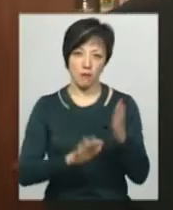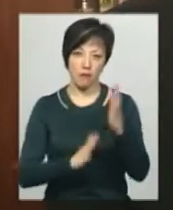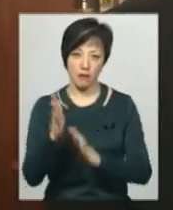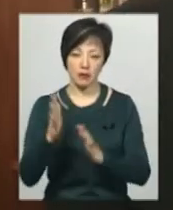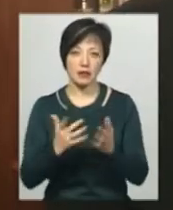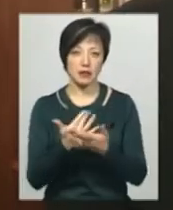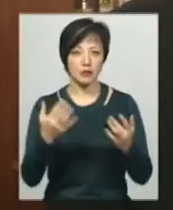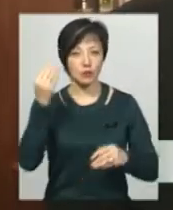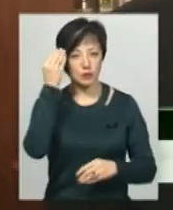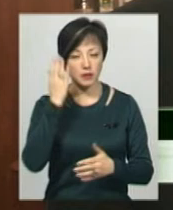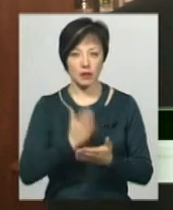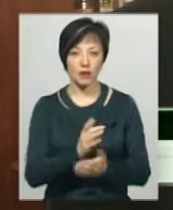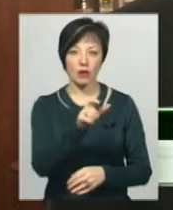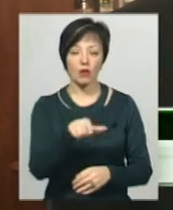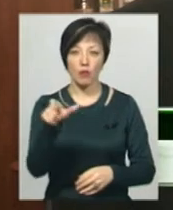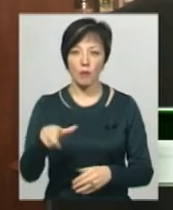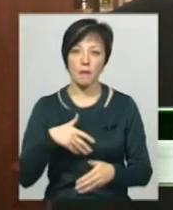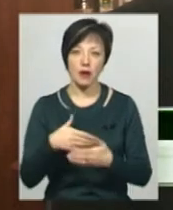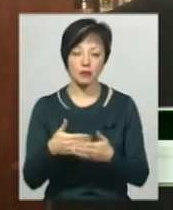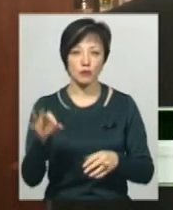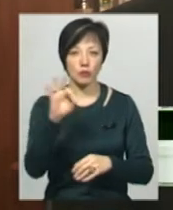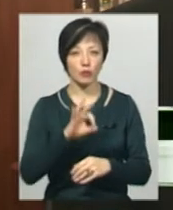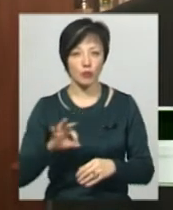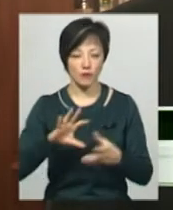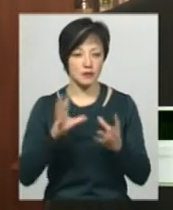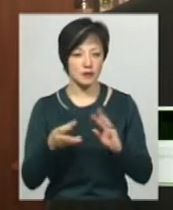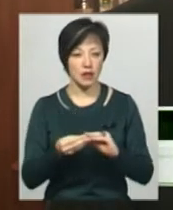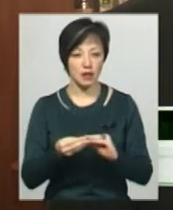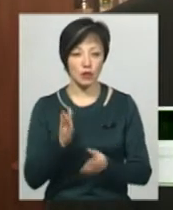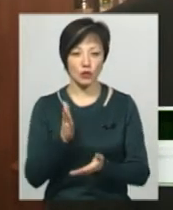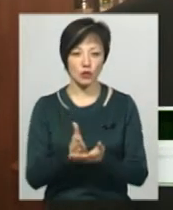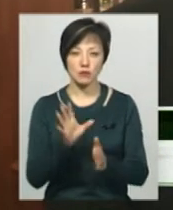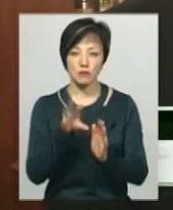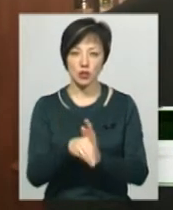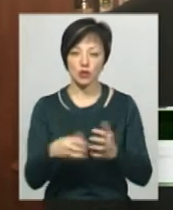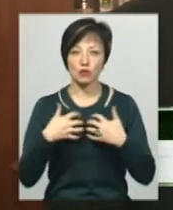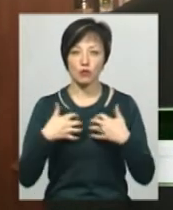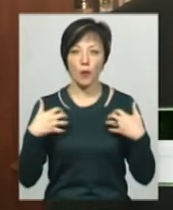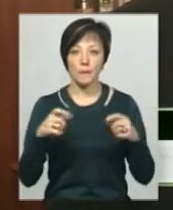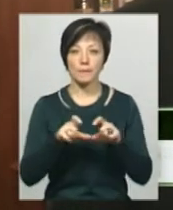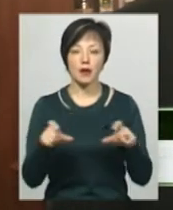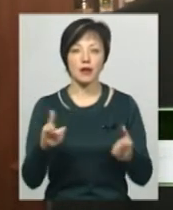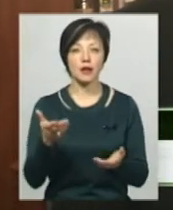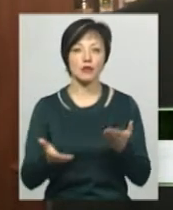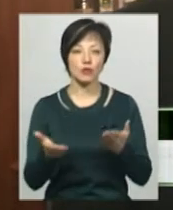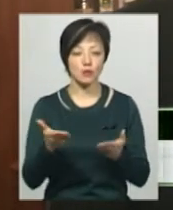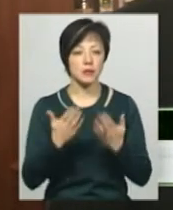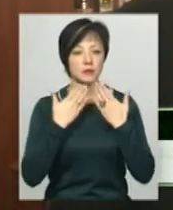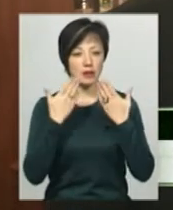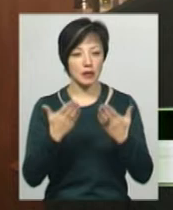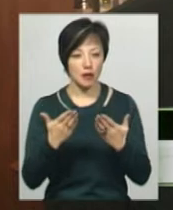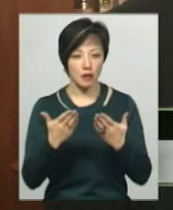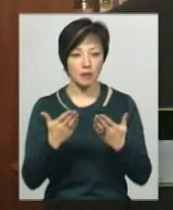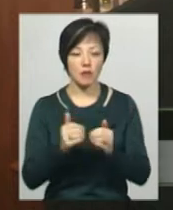думки громадськості щодо взагалі розміщення зоопарків. І думаю, якщо ми запитаємо